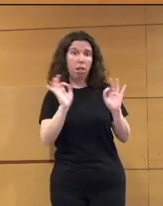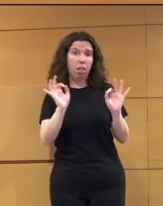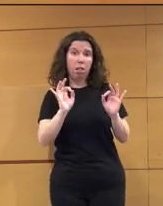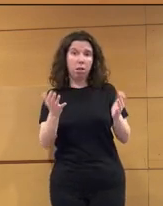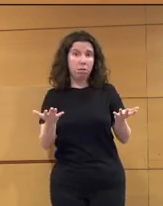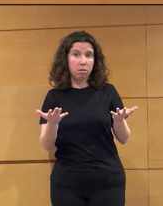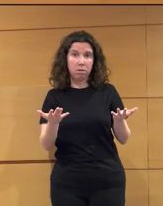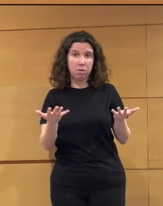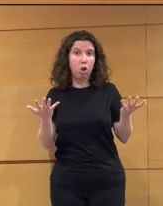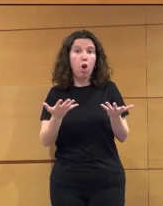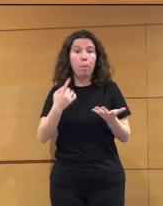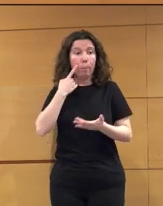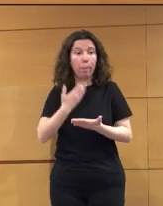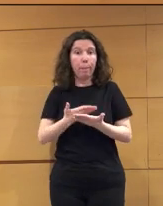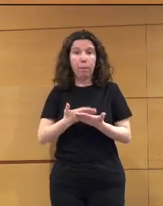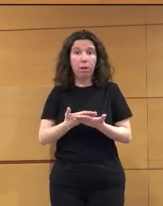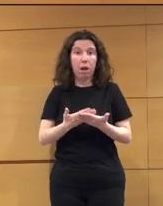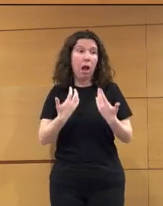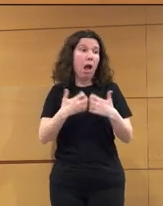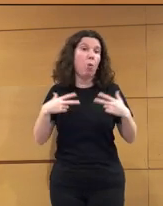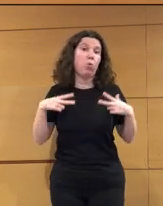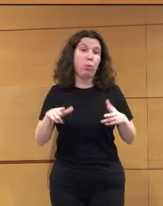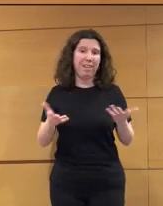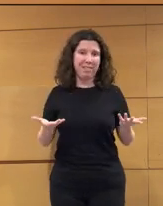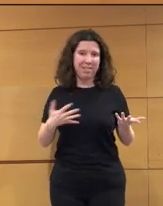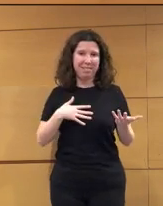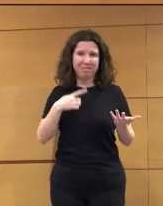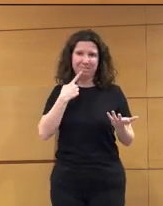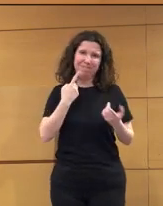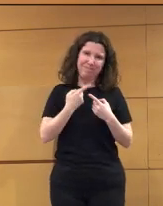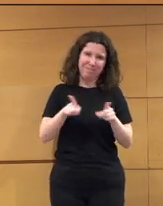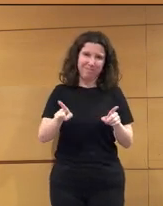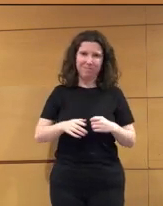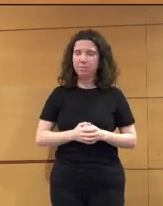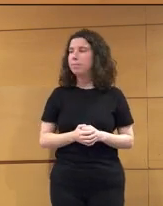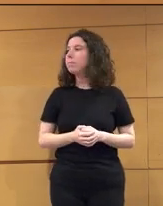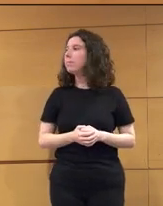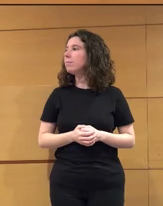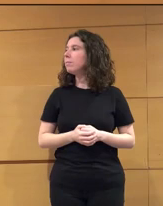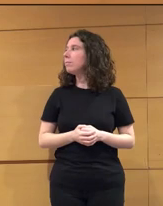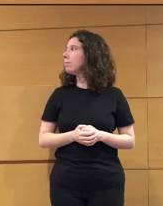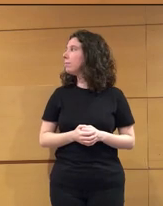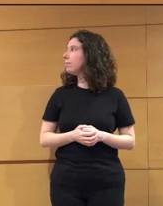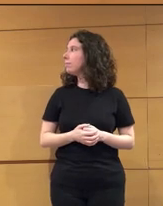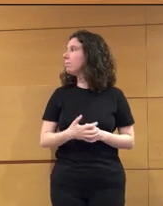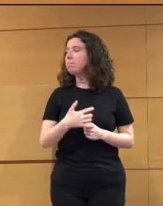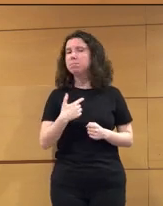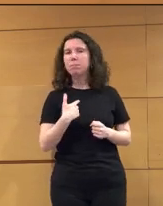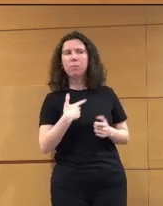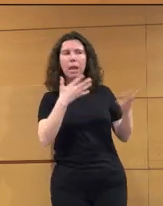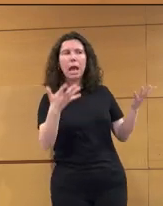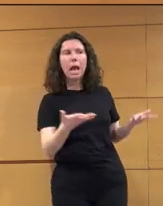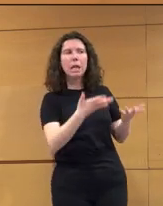amb un test automàtic, cosa que no és el mateix. Et convido als espais